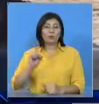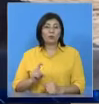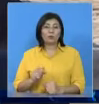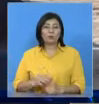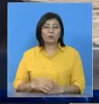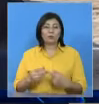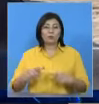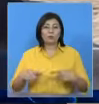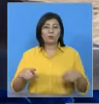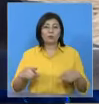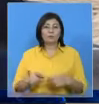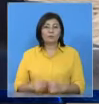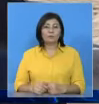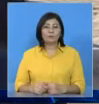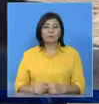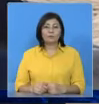бөлек орындықтарды